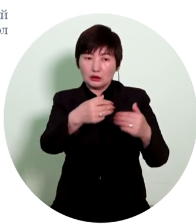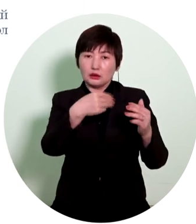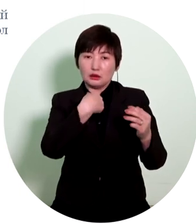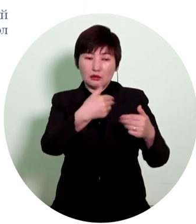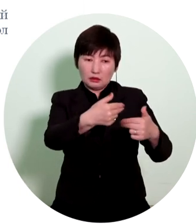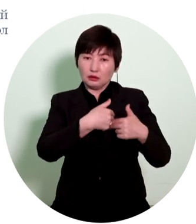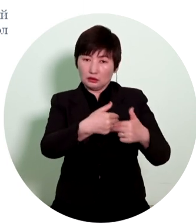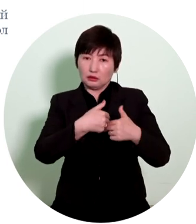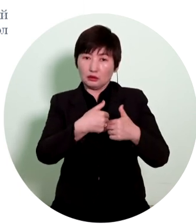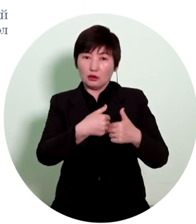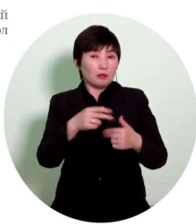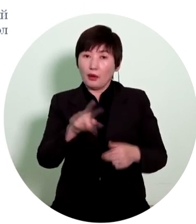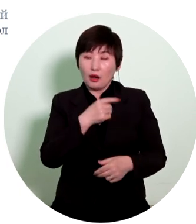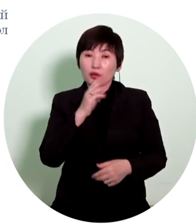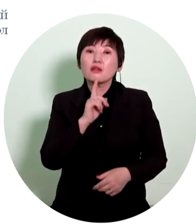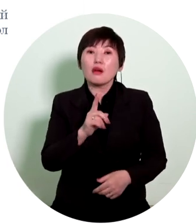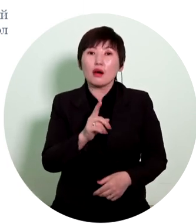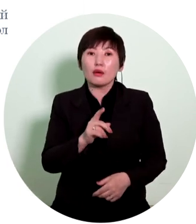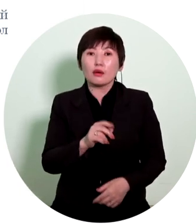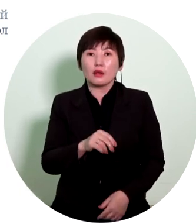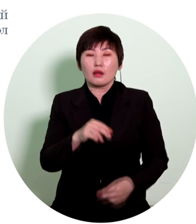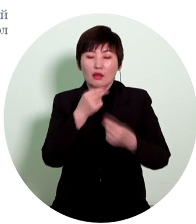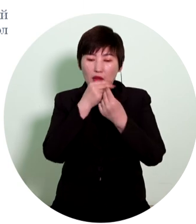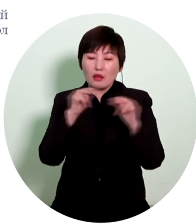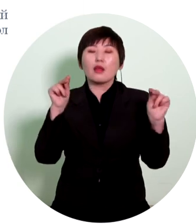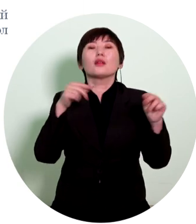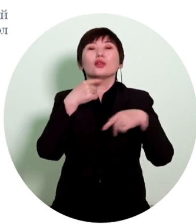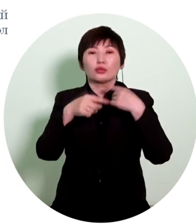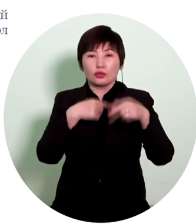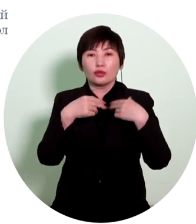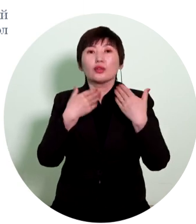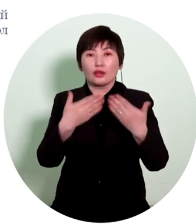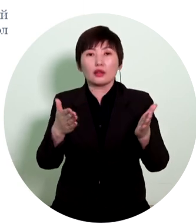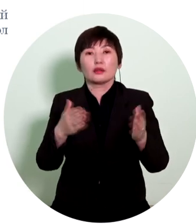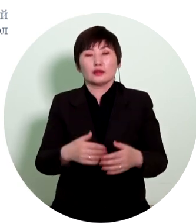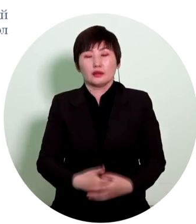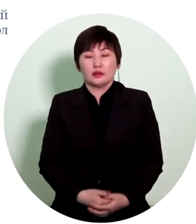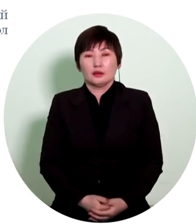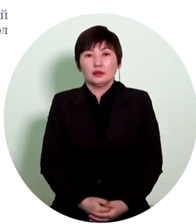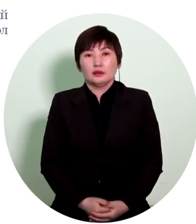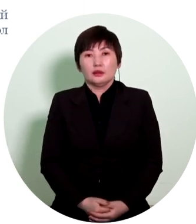юм. Би энэ үед яг яах ёстой вэ гэж нээлттэй чөлөөтэй ярилцах хэрэгтэй байгаа.